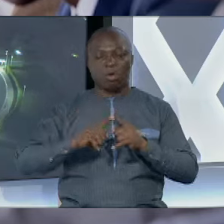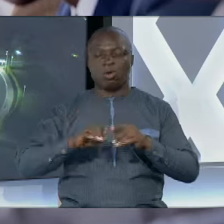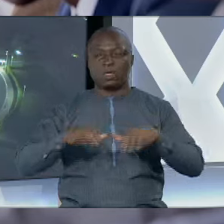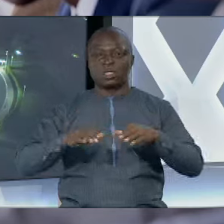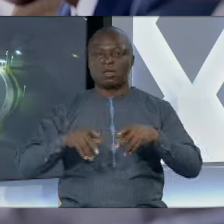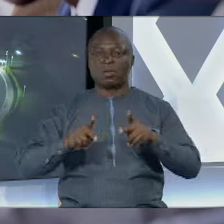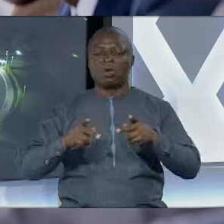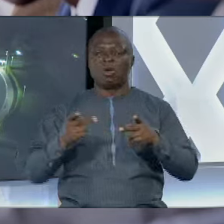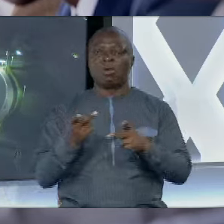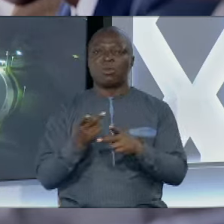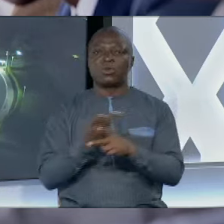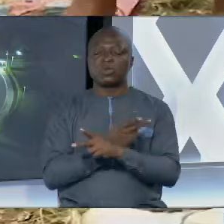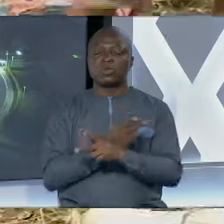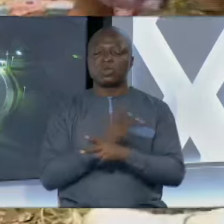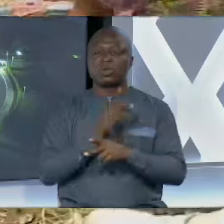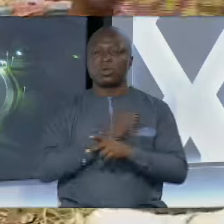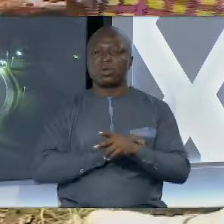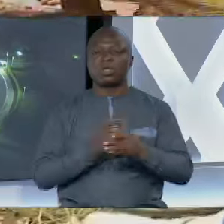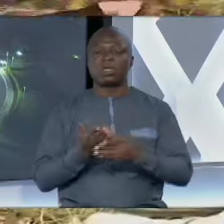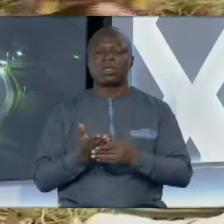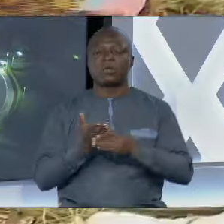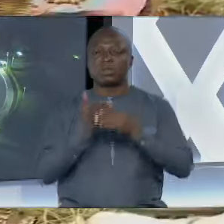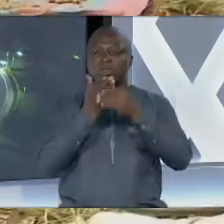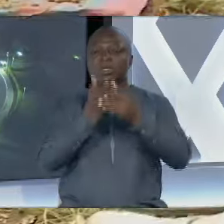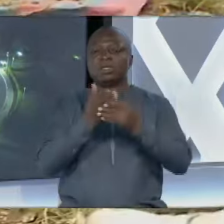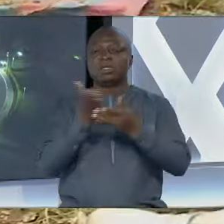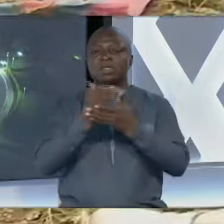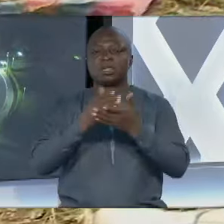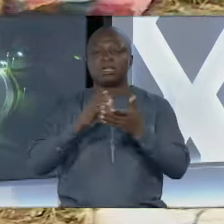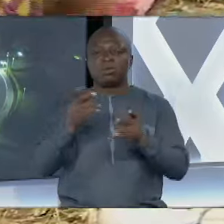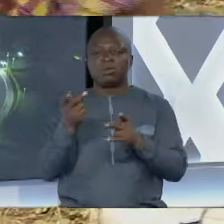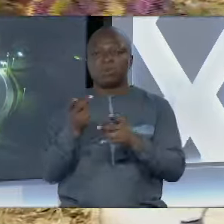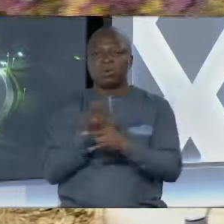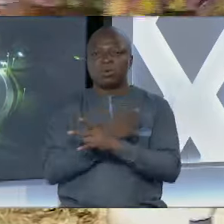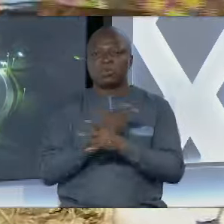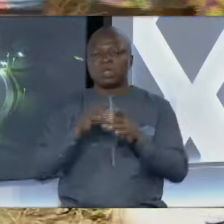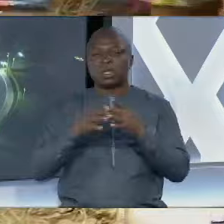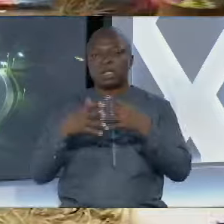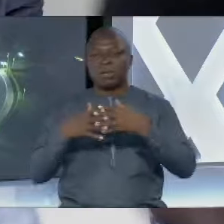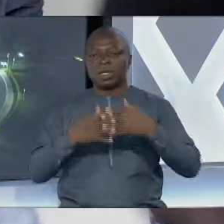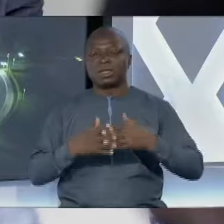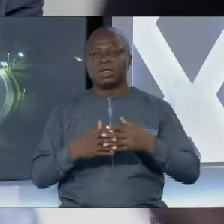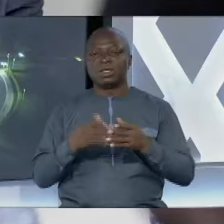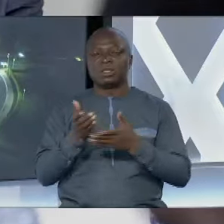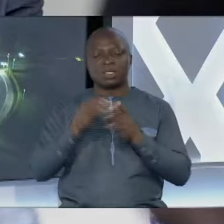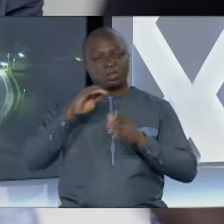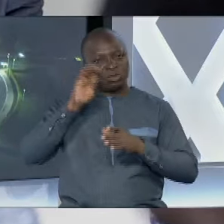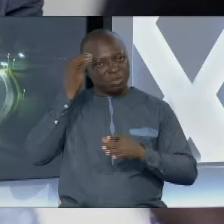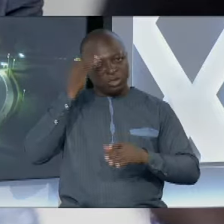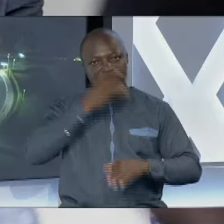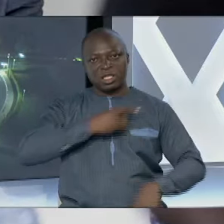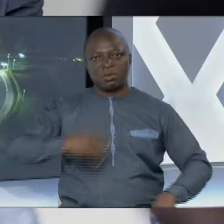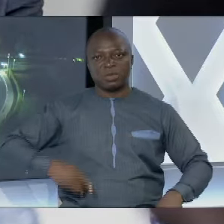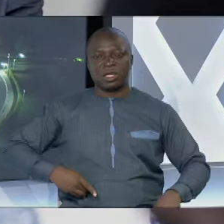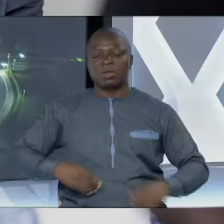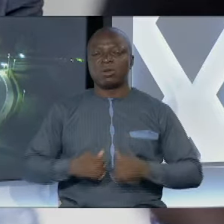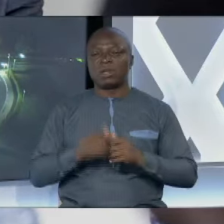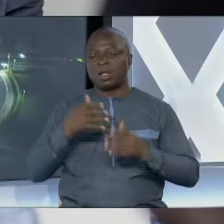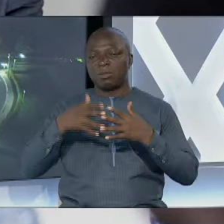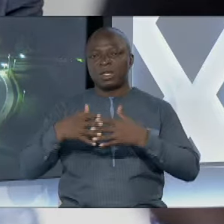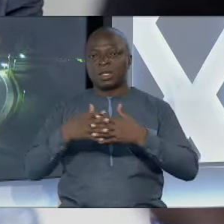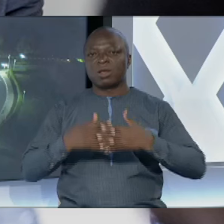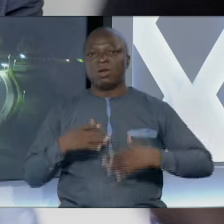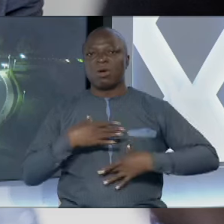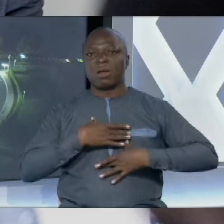togolais d'exporter des produits éligibles vers les États-Unis. Les officiels du Sénat américain ont apprécié les